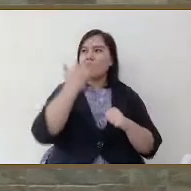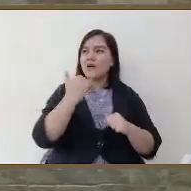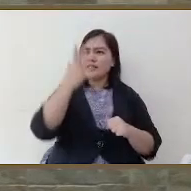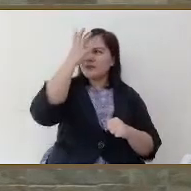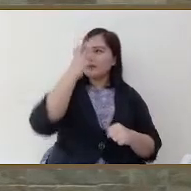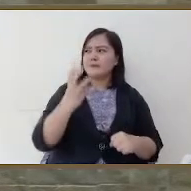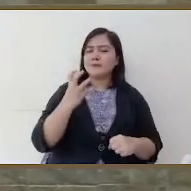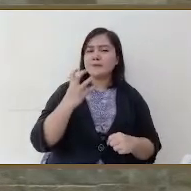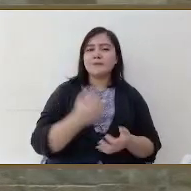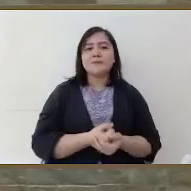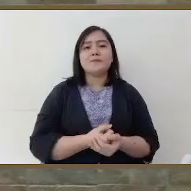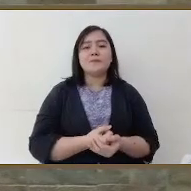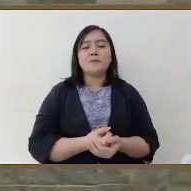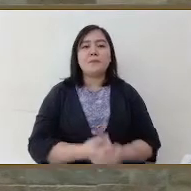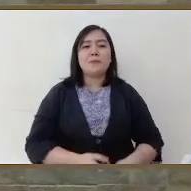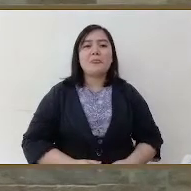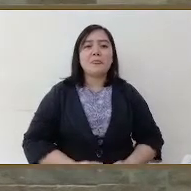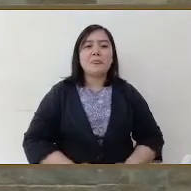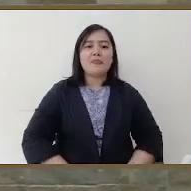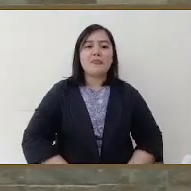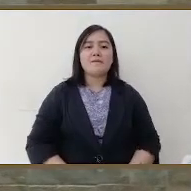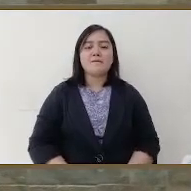Ano ba talagang hanap mo?